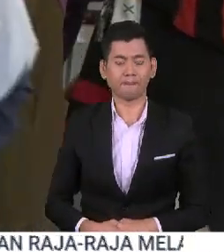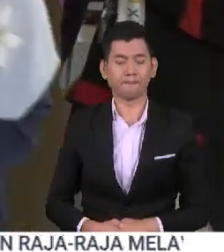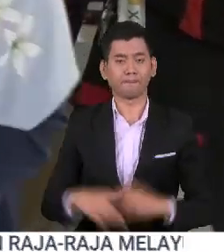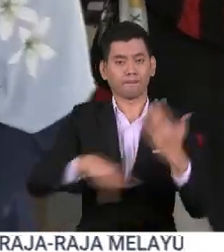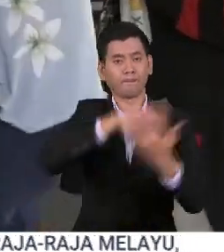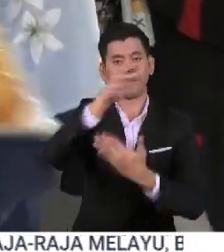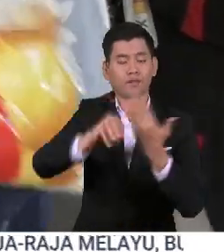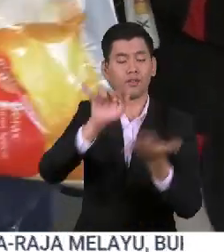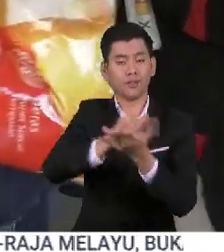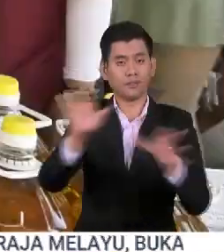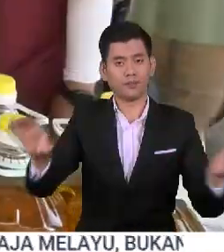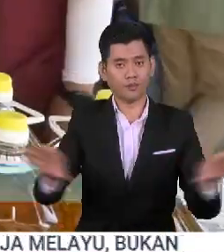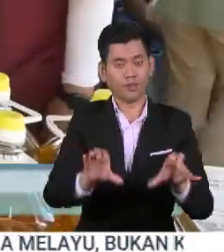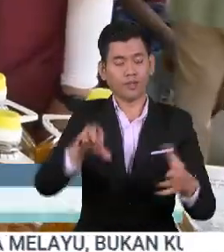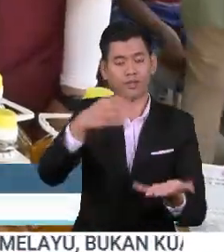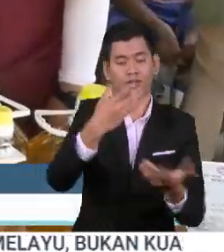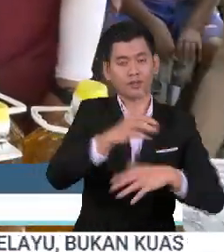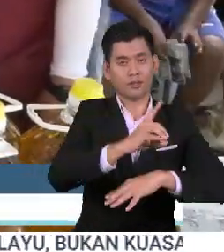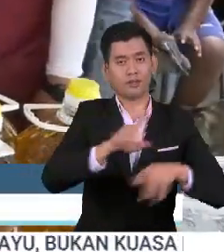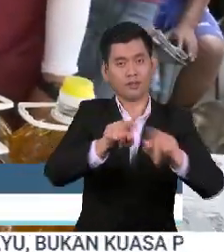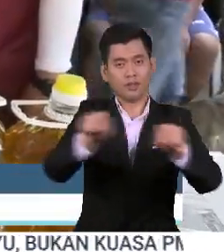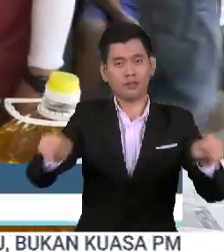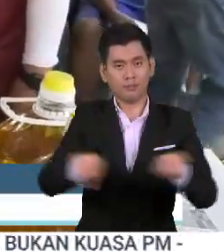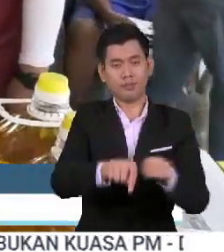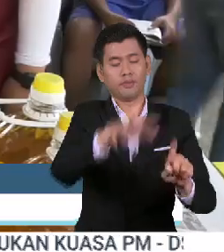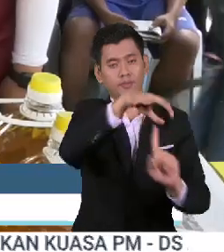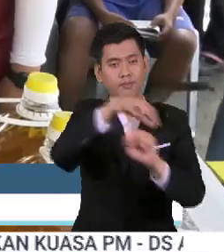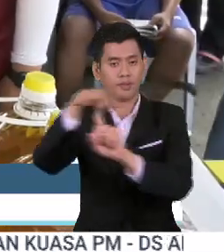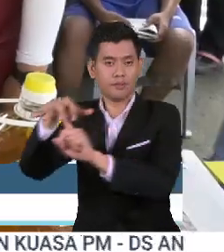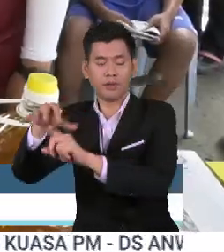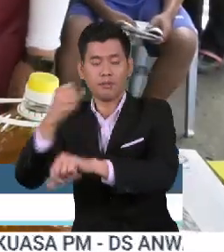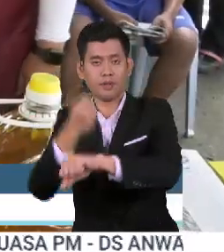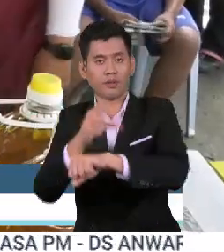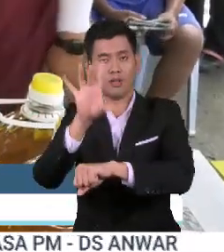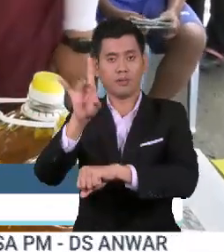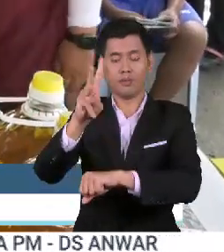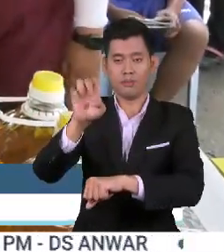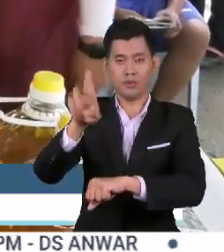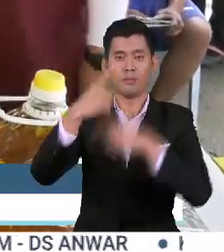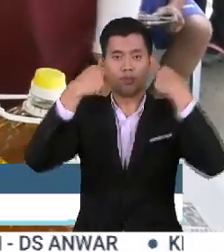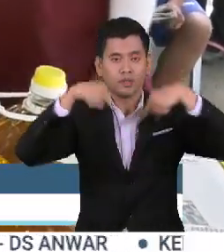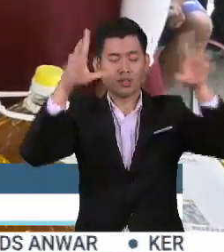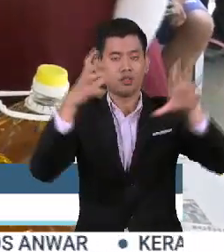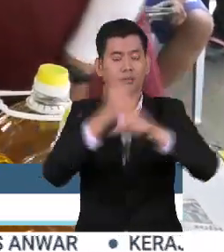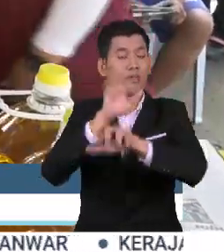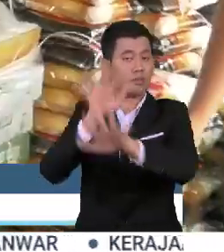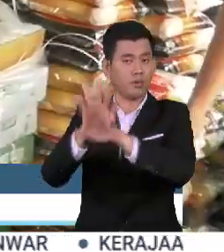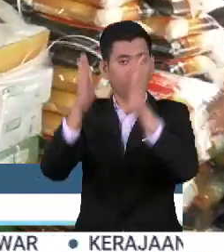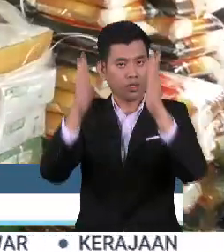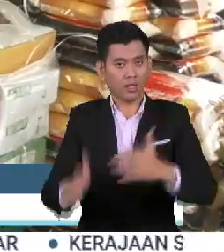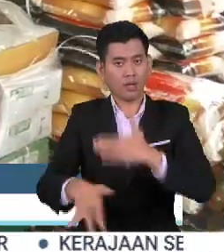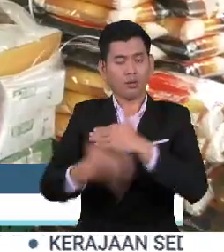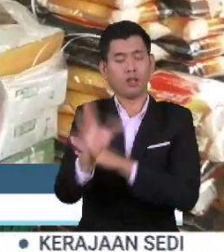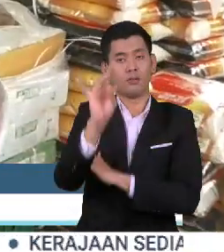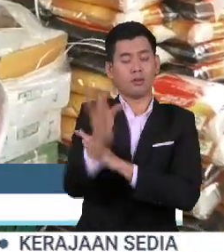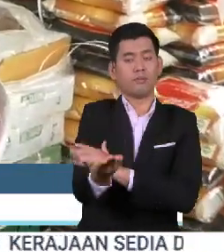program yang berlangsung di tapak pasang malam Batu Lapan Meru berjaya menarik kehadiran awam sewa 8